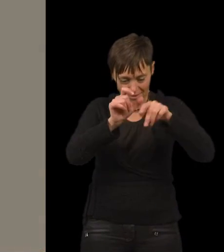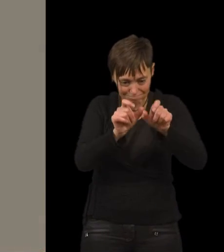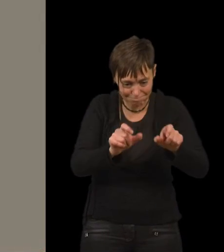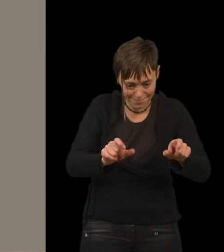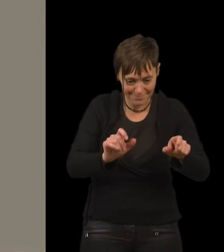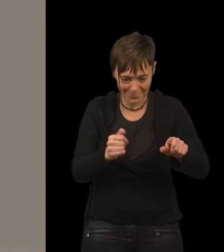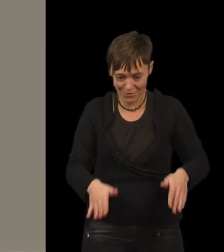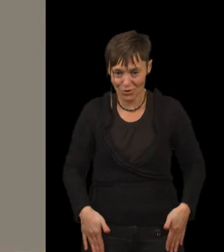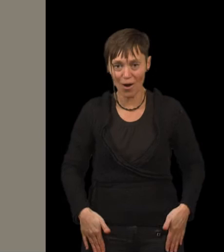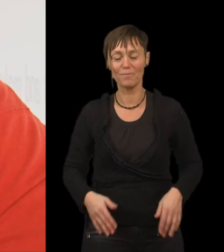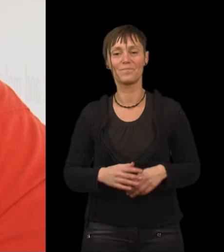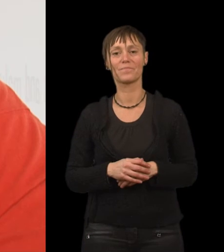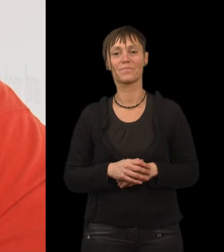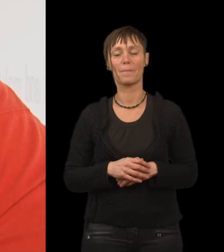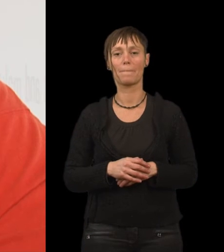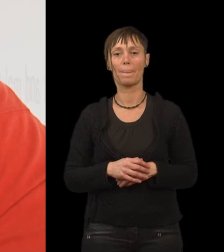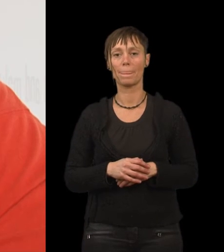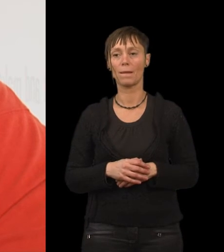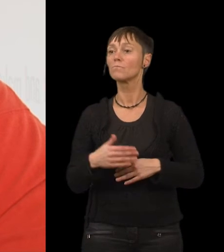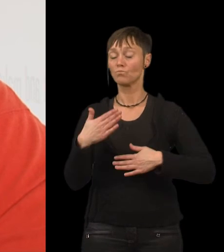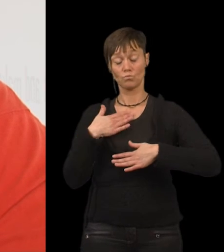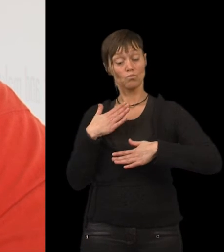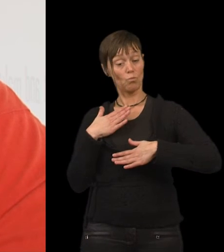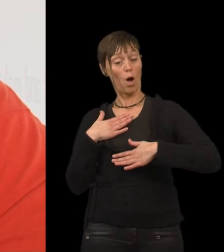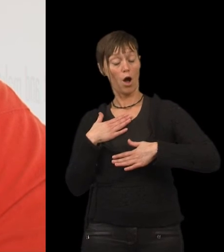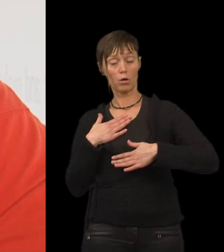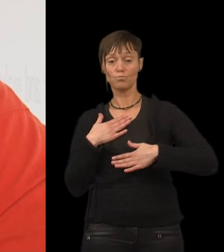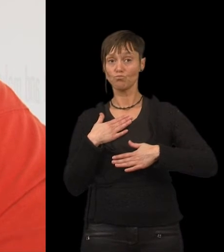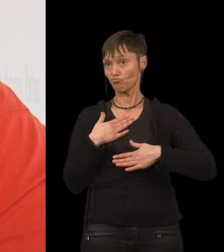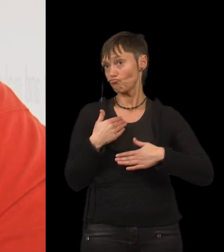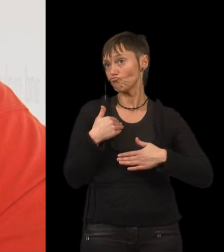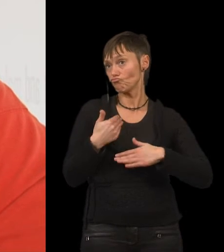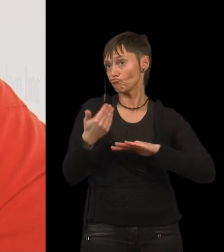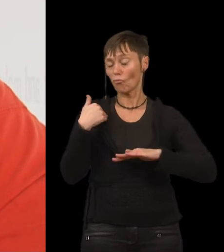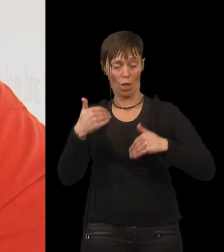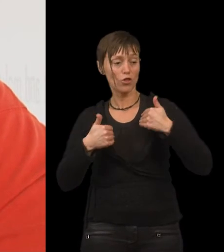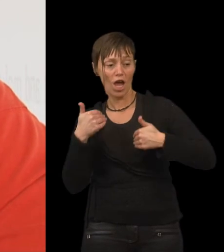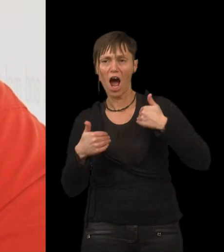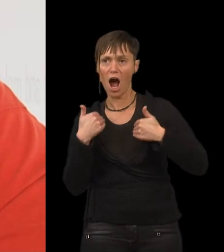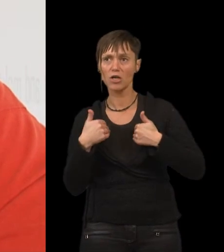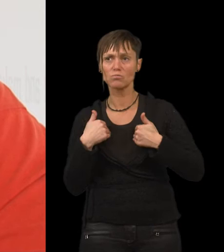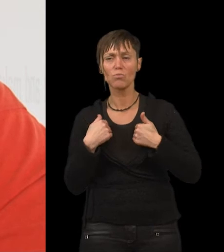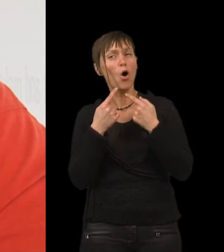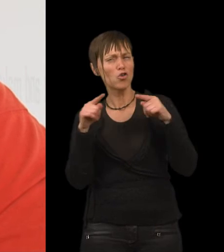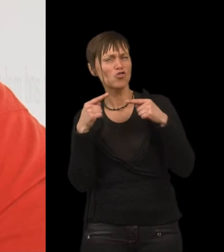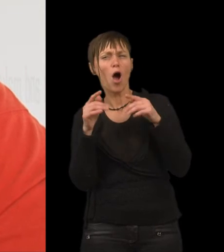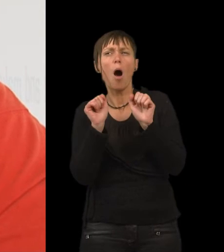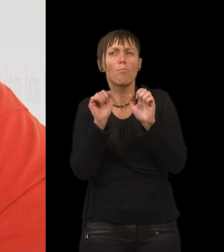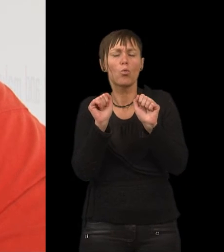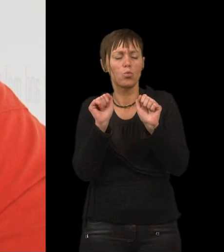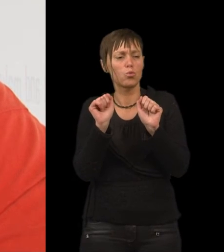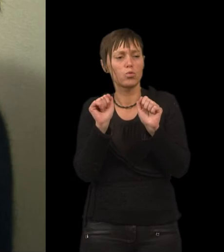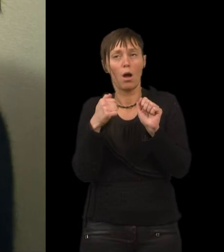un peu, même si ça chauffe. Moi, j'ai fait un peu de théâtre, j'ai fait beaucoup plus de chant, et je me suis dit, tout ce qui